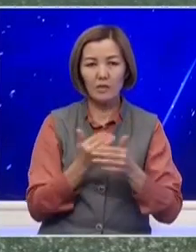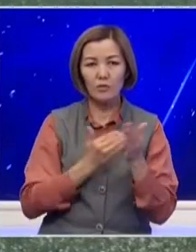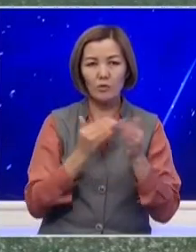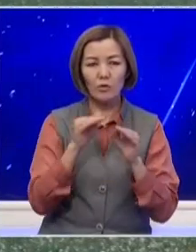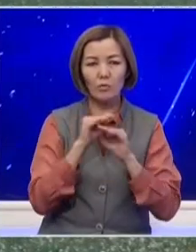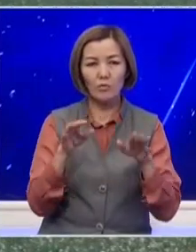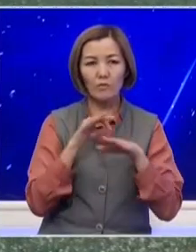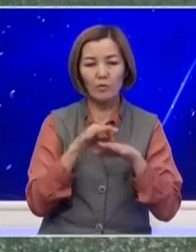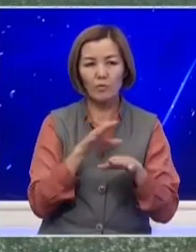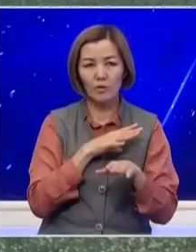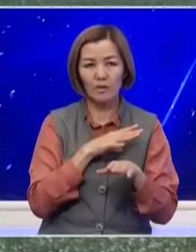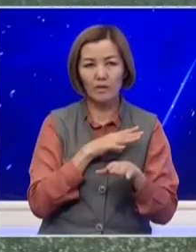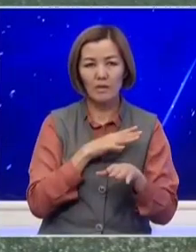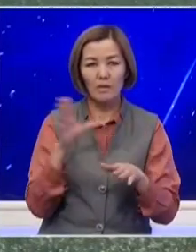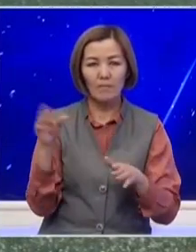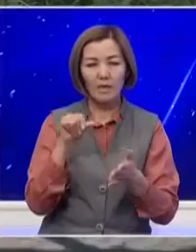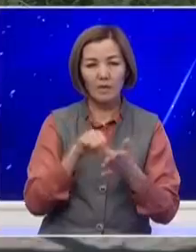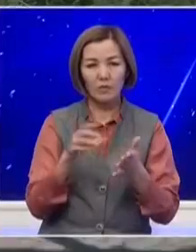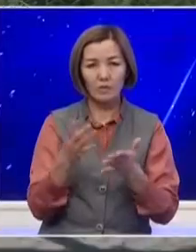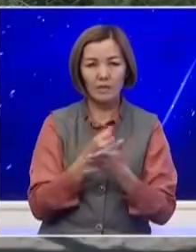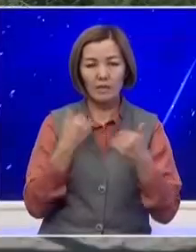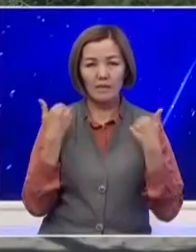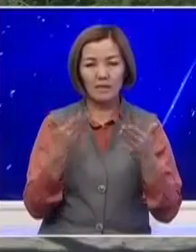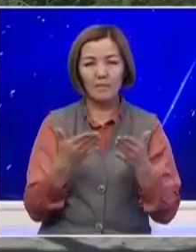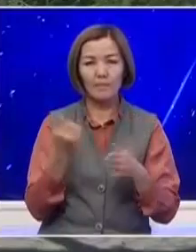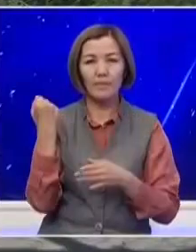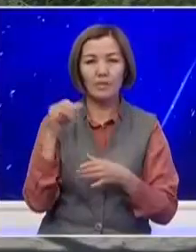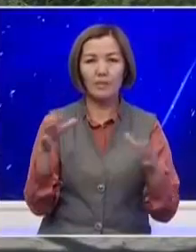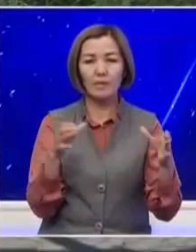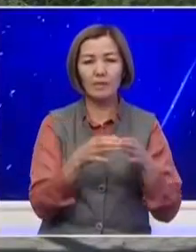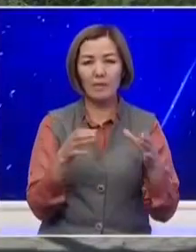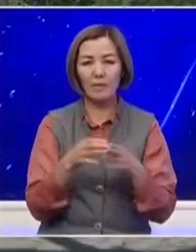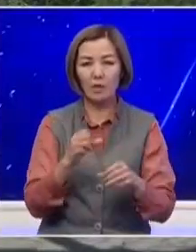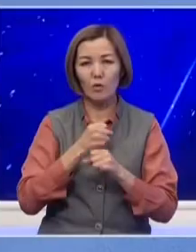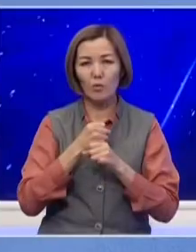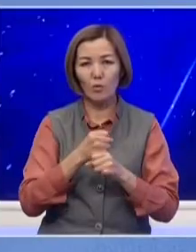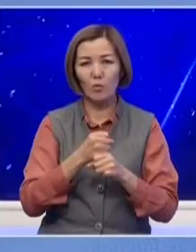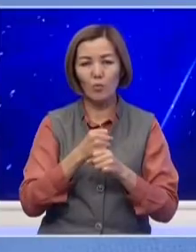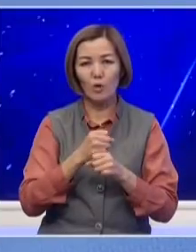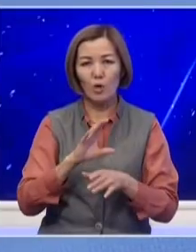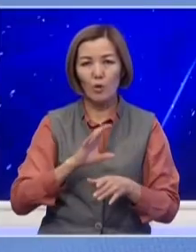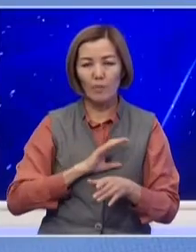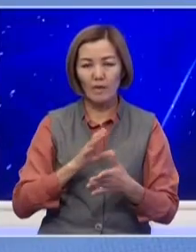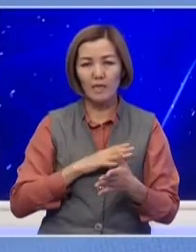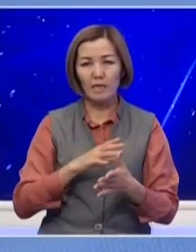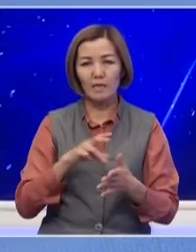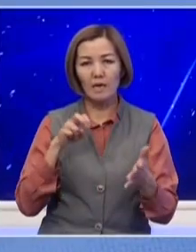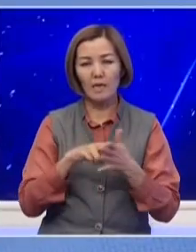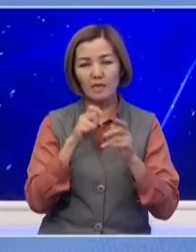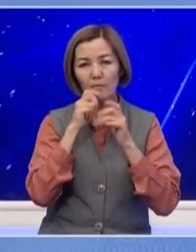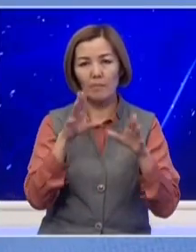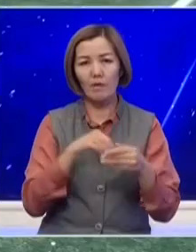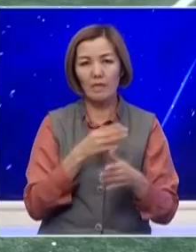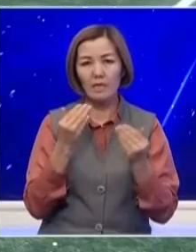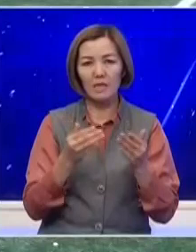өтіп жатыр. Барша қатысушыларға сәттілік тілейміз. Жеңімпаз командалар кубок, медальдар және алғыс хаттармен марапатталды.